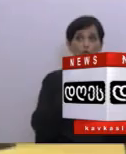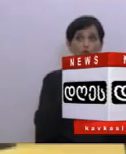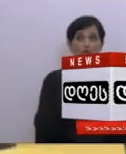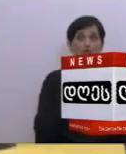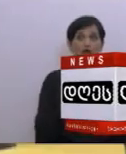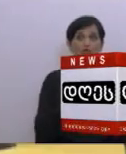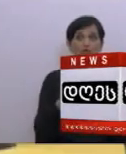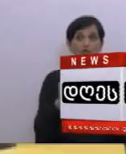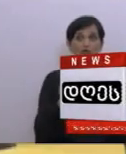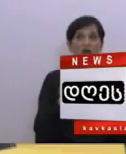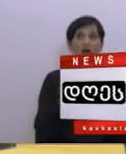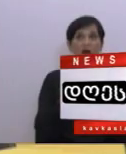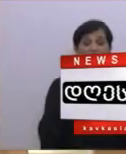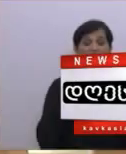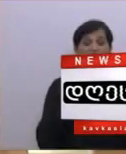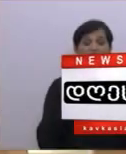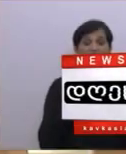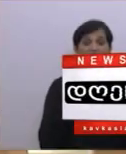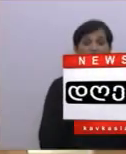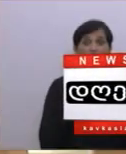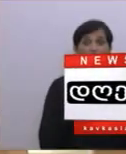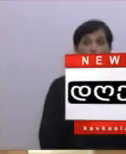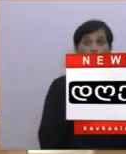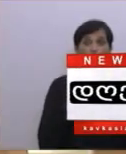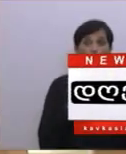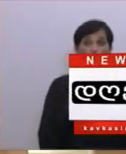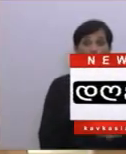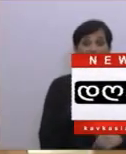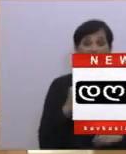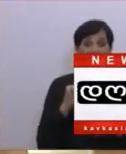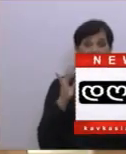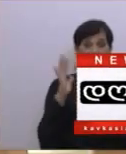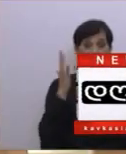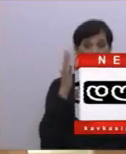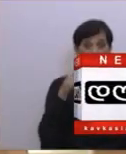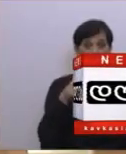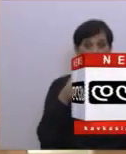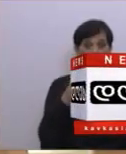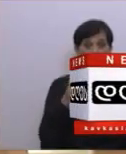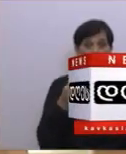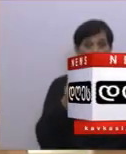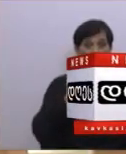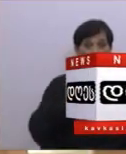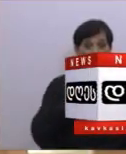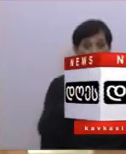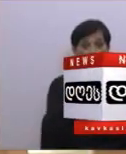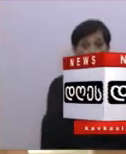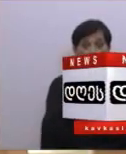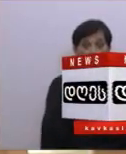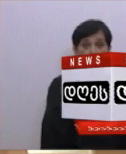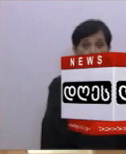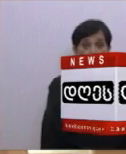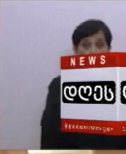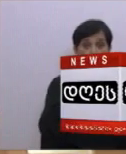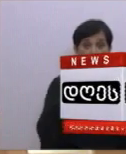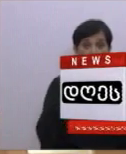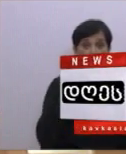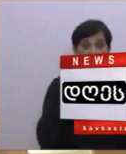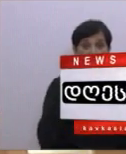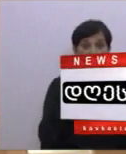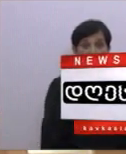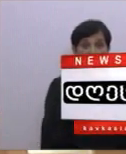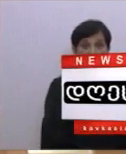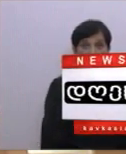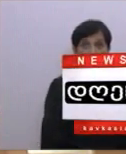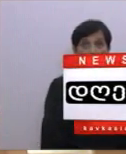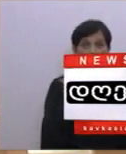განვითარებისთვის. ასეც იყო მოსალოდნელი. როგორც კი ანაკლიის პორტთან დაკავშირებით პოზიტიური ცვლილებები არის იმ